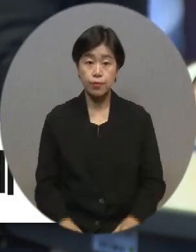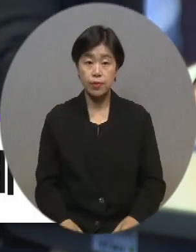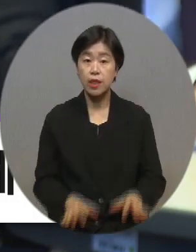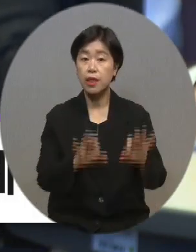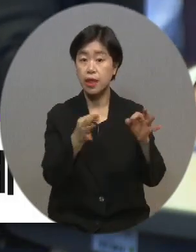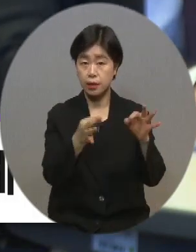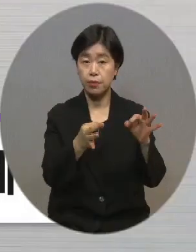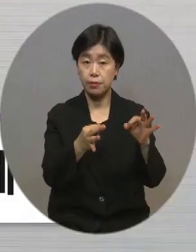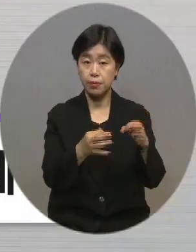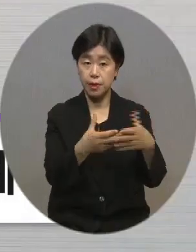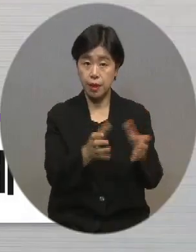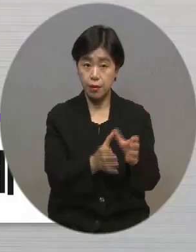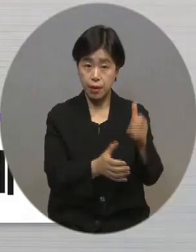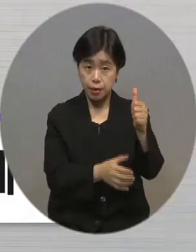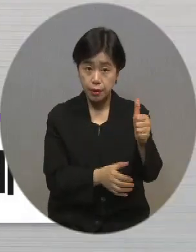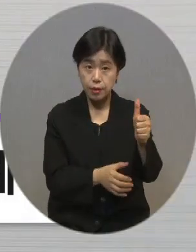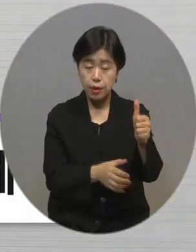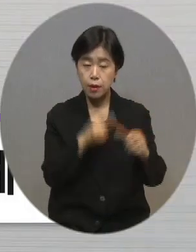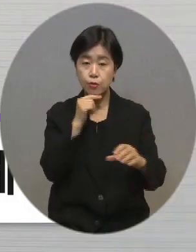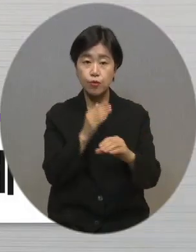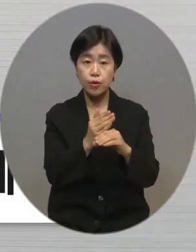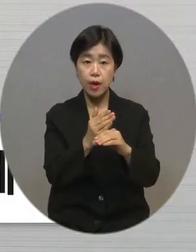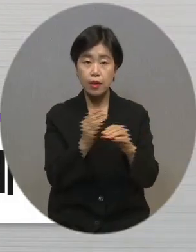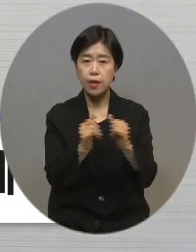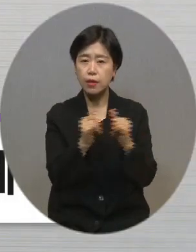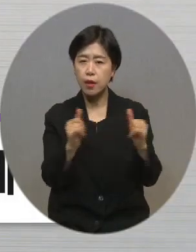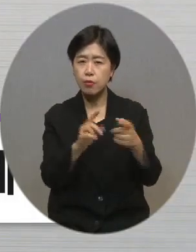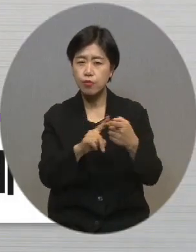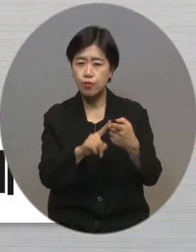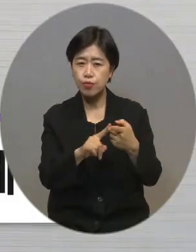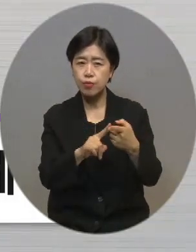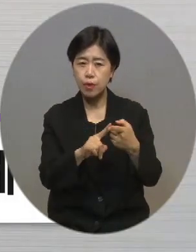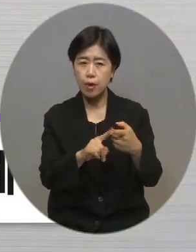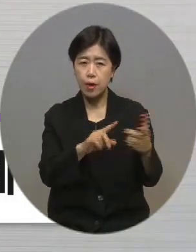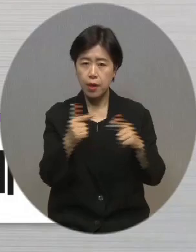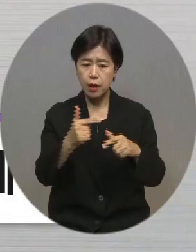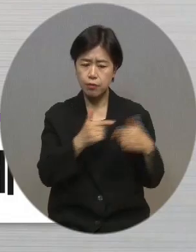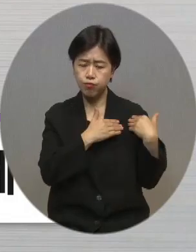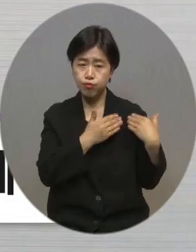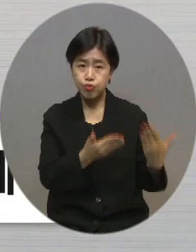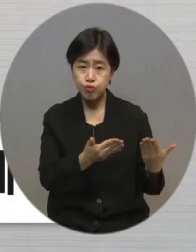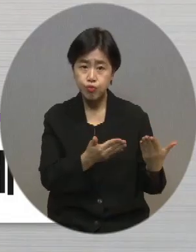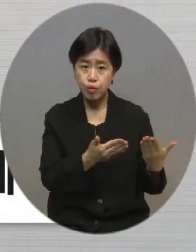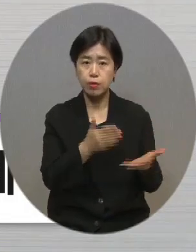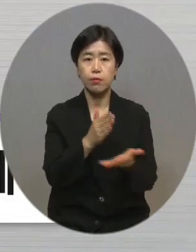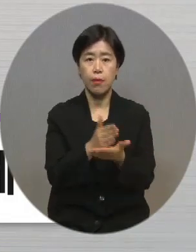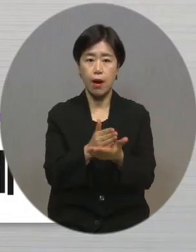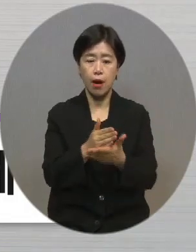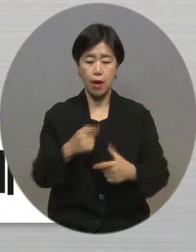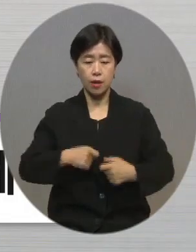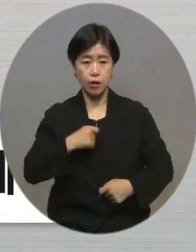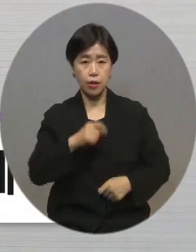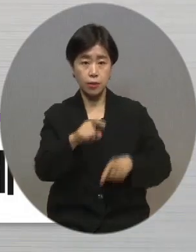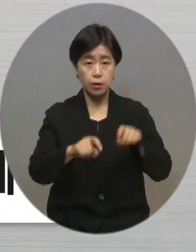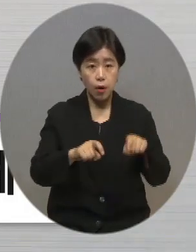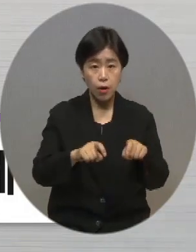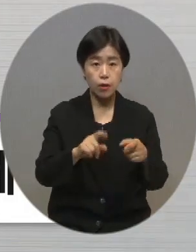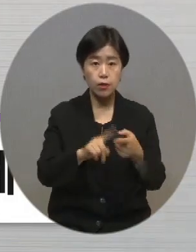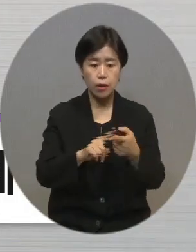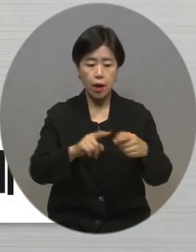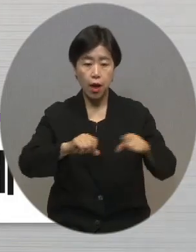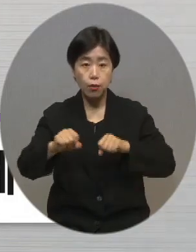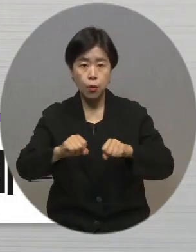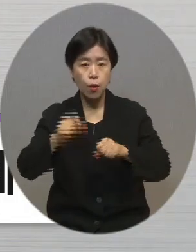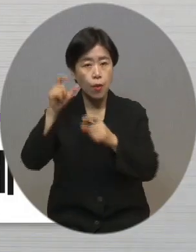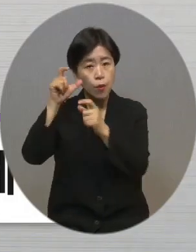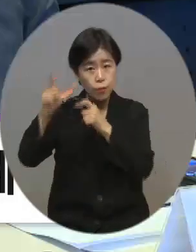장관은 개회사에서 북한 인권 문제에 대한 무관심과 침묵을 경계하고 정의를 실현하는 행동이 무엇인지 고민해야 할